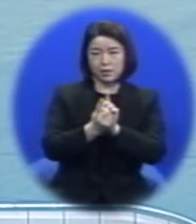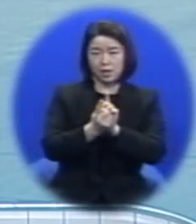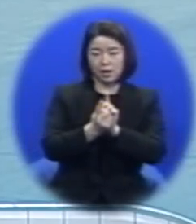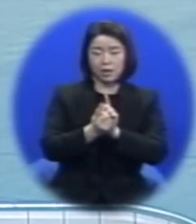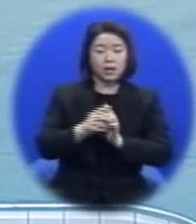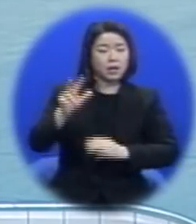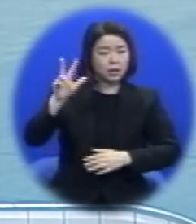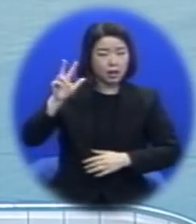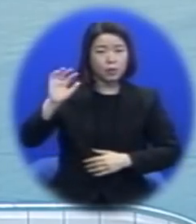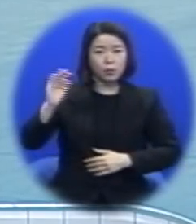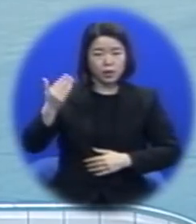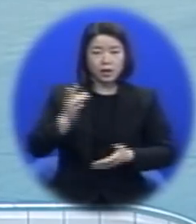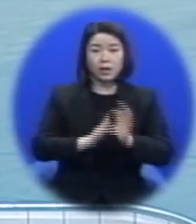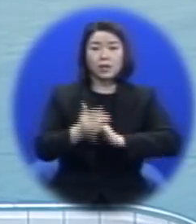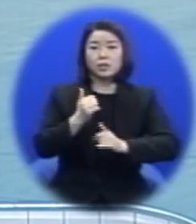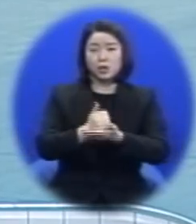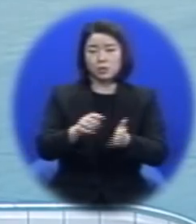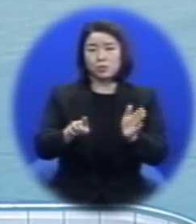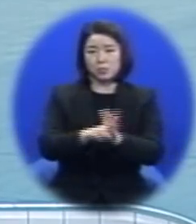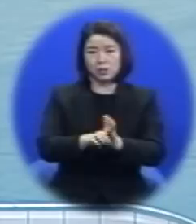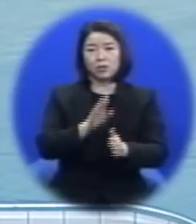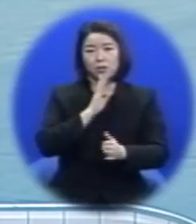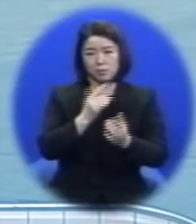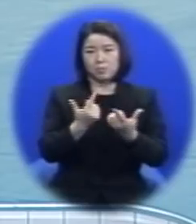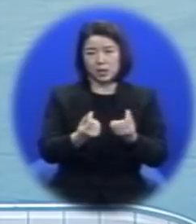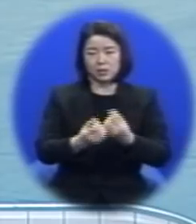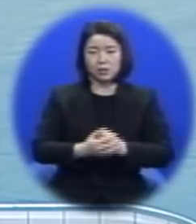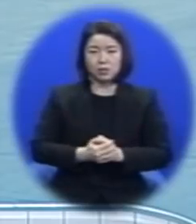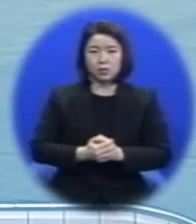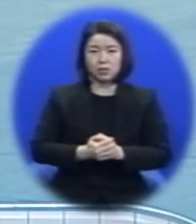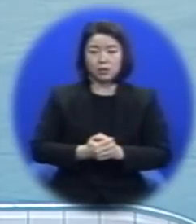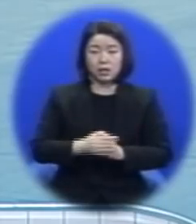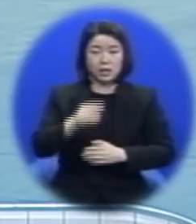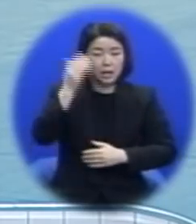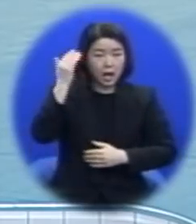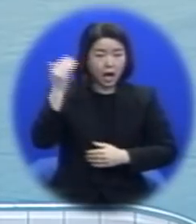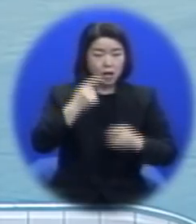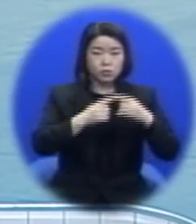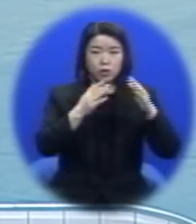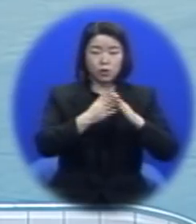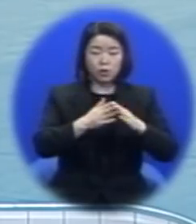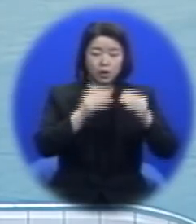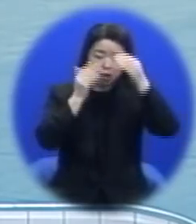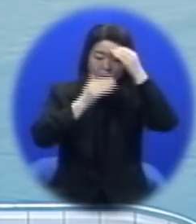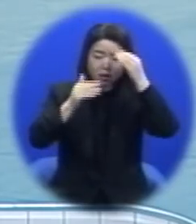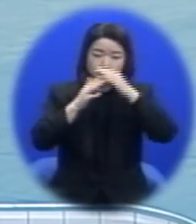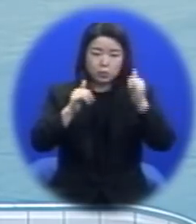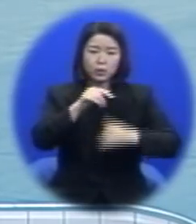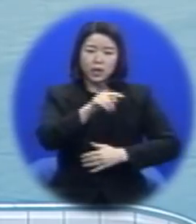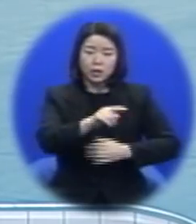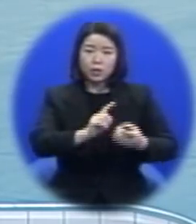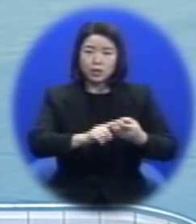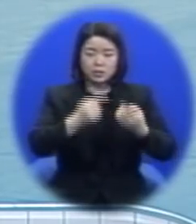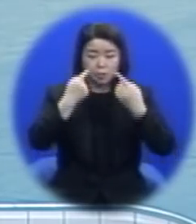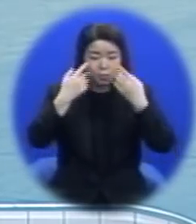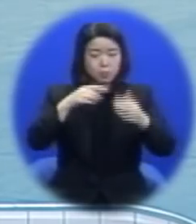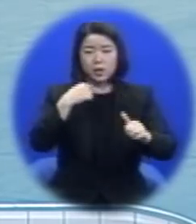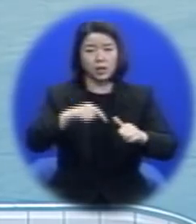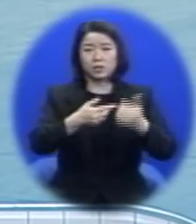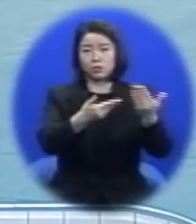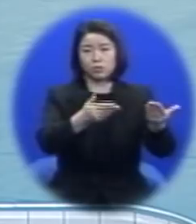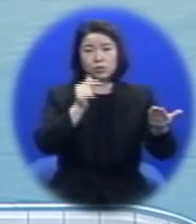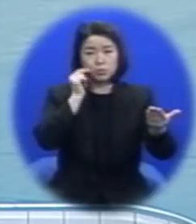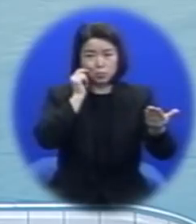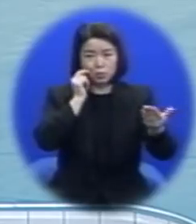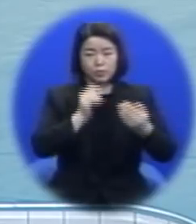각오해야만 예수를 믿는 겁니다. 그동안에 한국 교회가 성도들에게 이 점에 대해서 분명하게 가르치지 않았습니다. 그래서